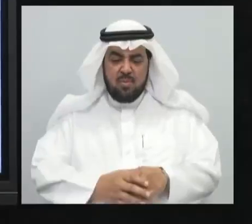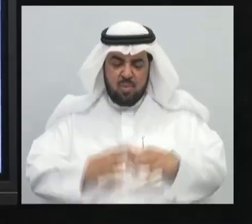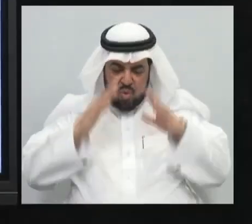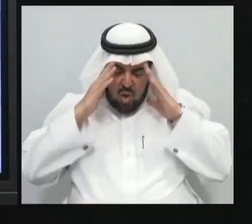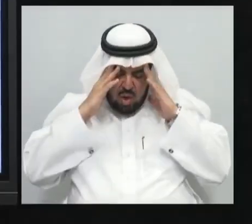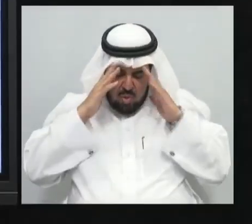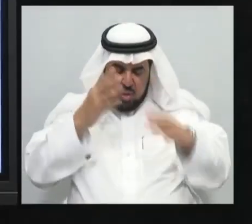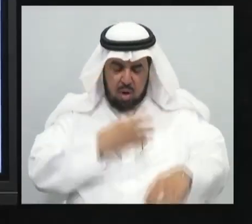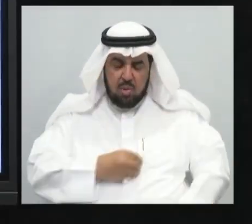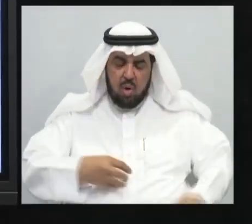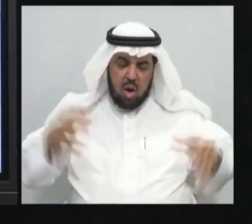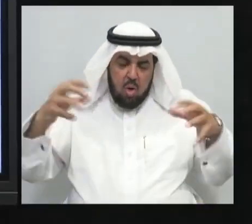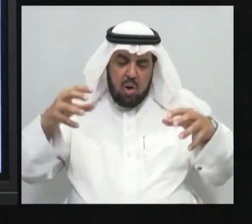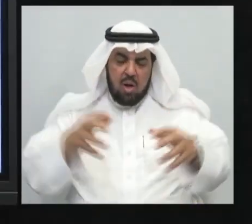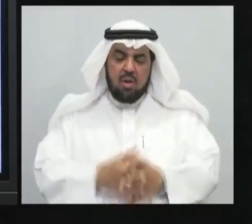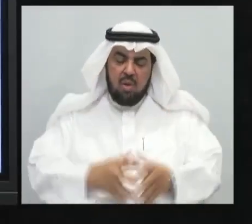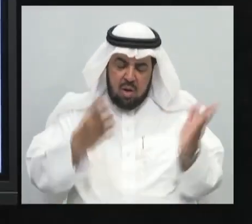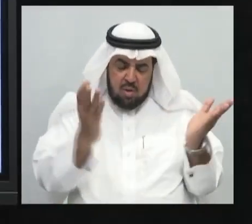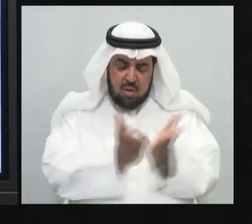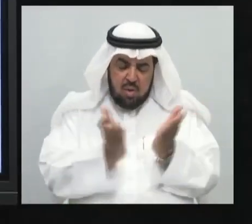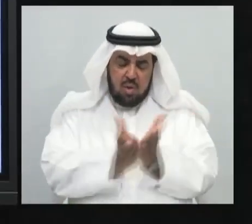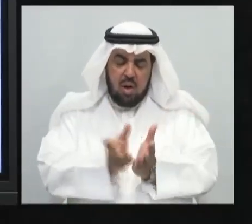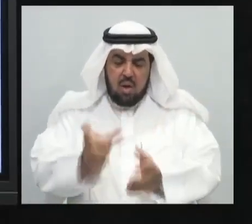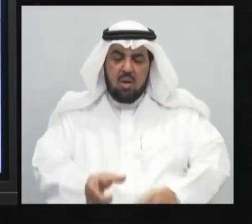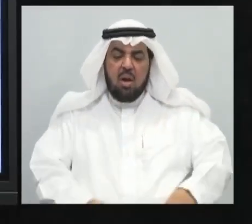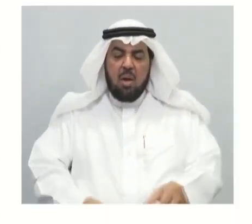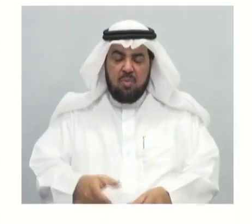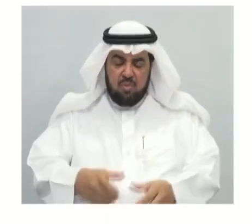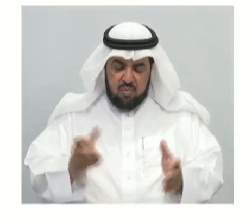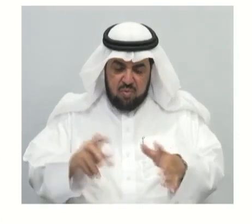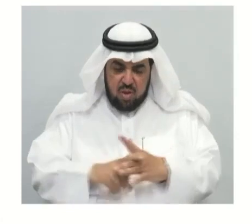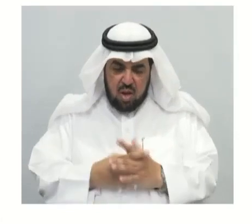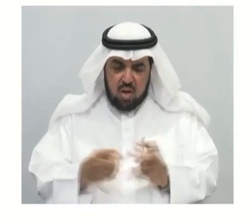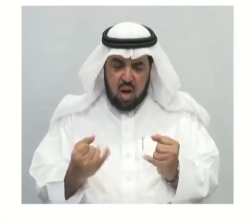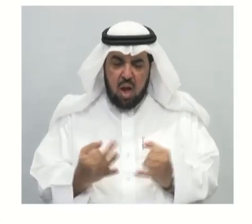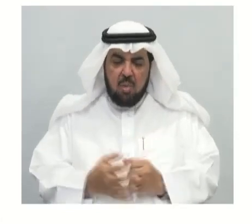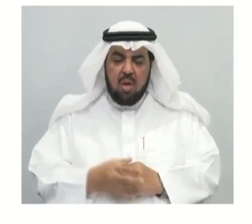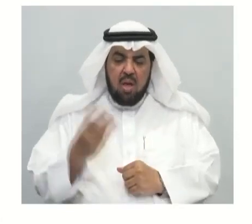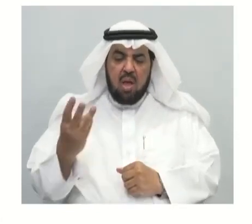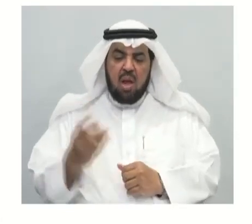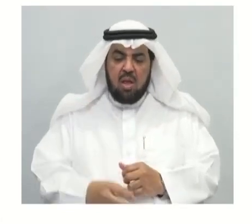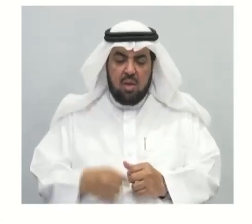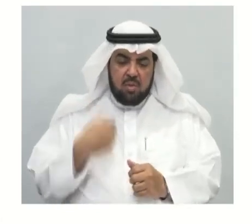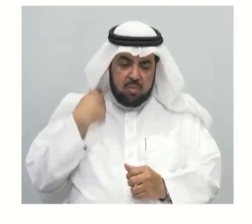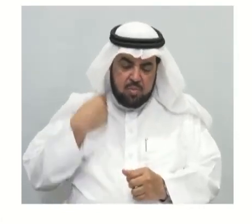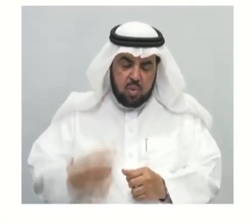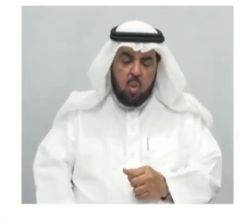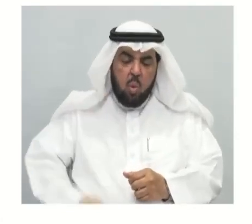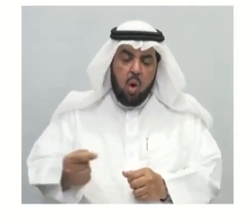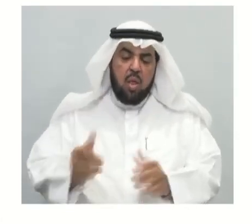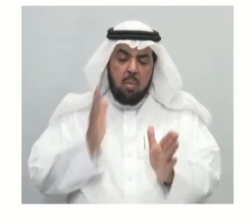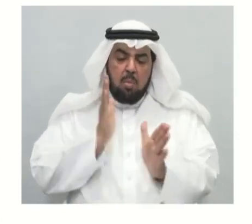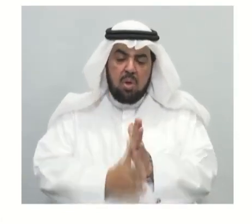السلام عليكم ورحمه الله وبركاته مرحبا بكم اعزائي الطلاب في تقنيه رقميه 3 في وحده